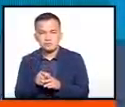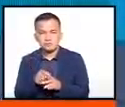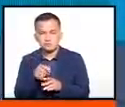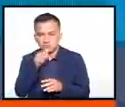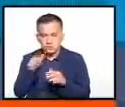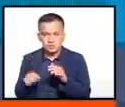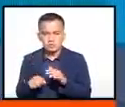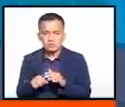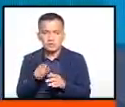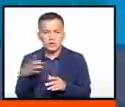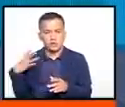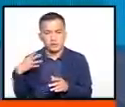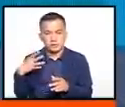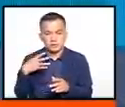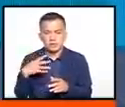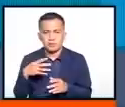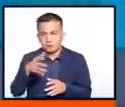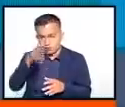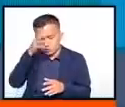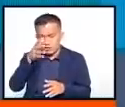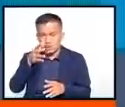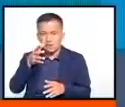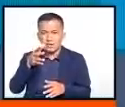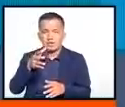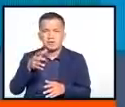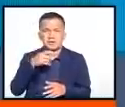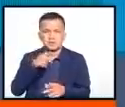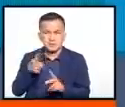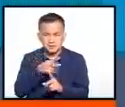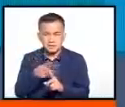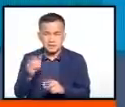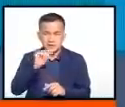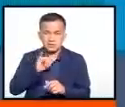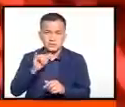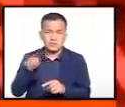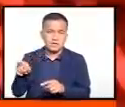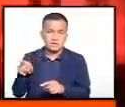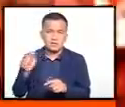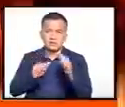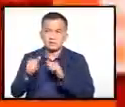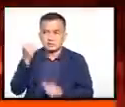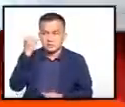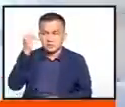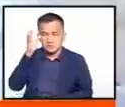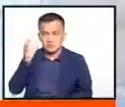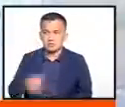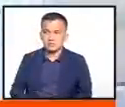na makatulog ang ama ng biktima na kainuman niya. Umaaksyon si Jan Calimon.